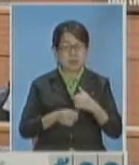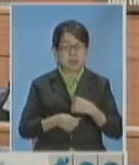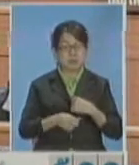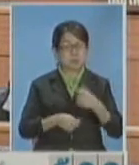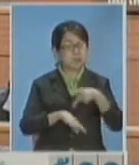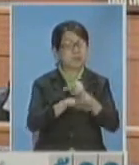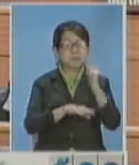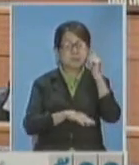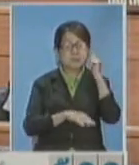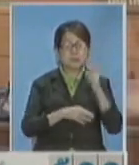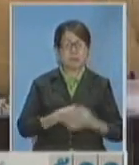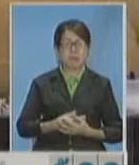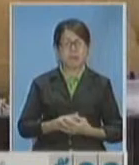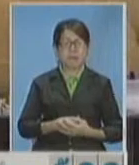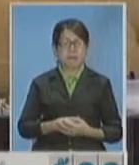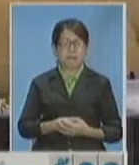ครับ